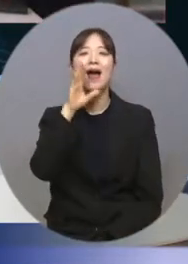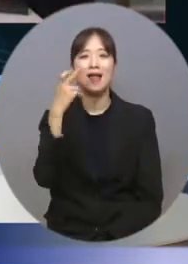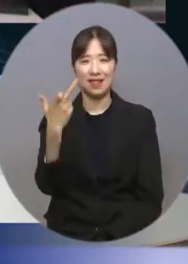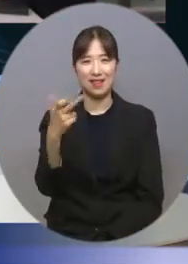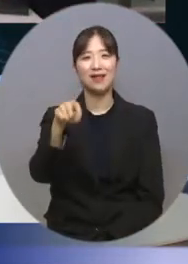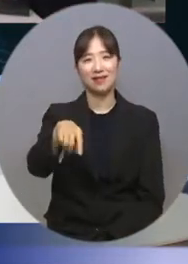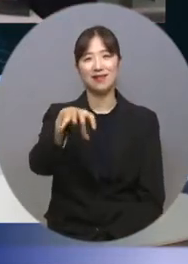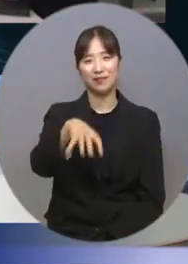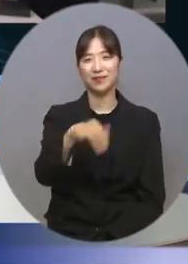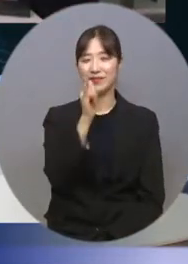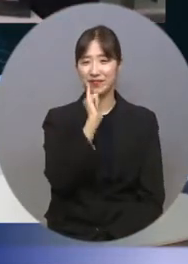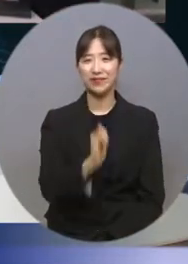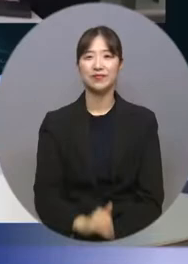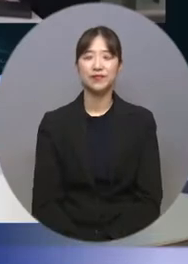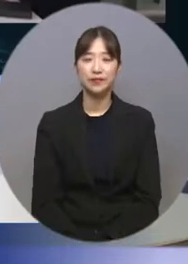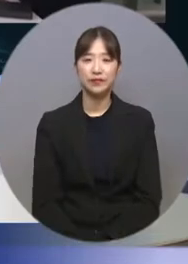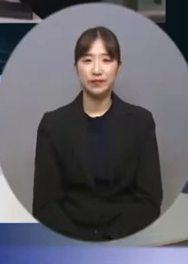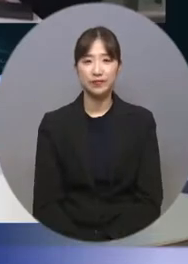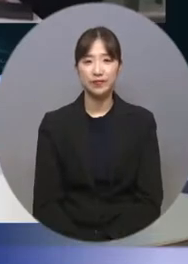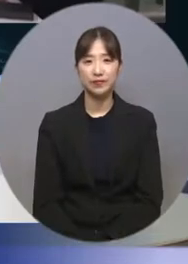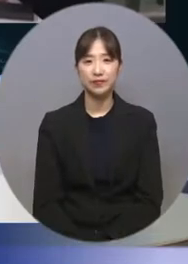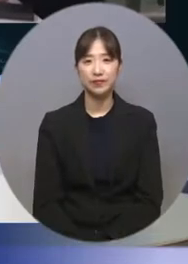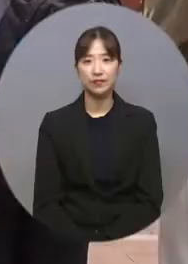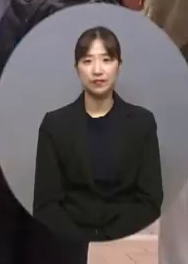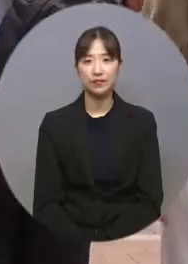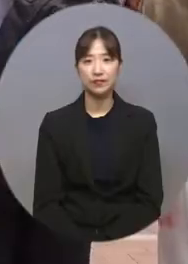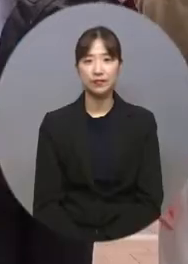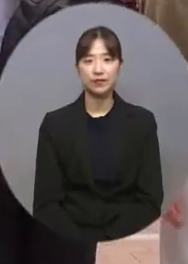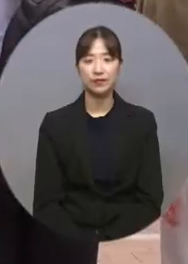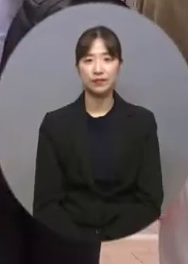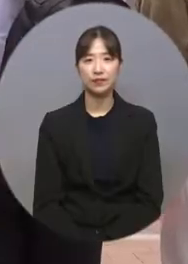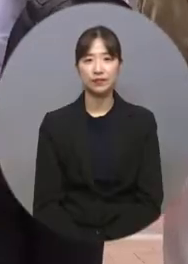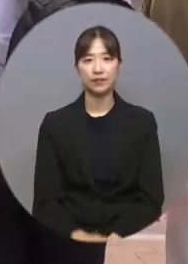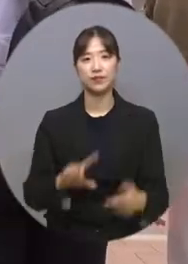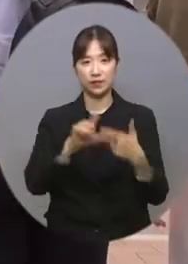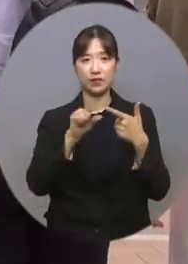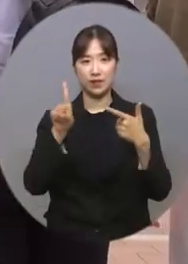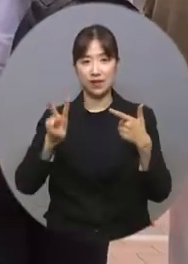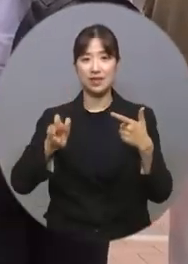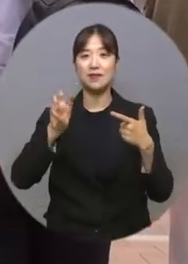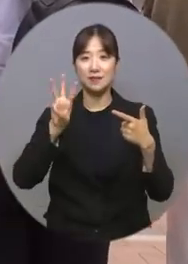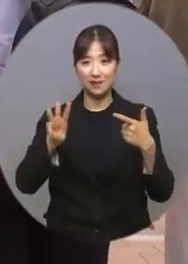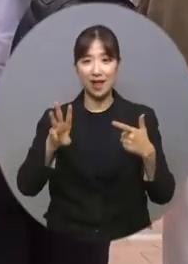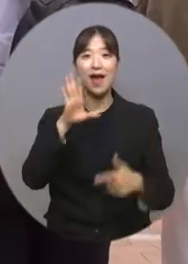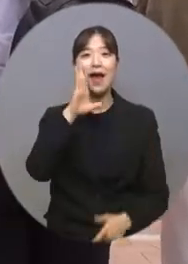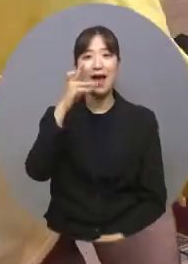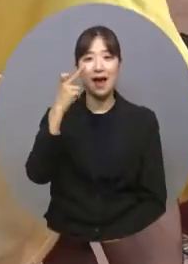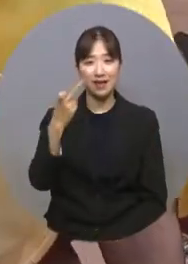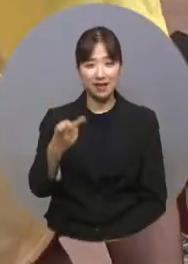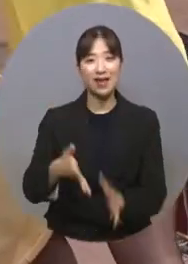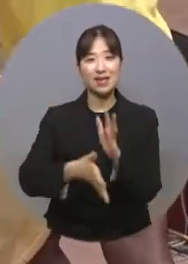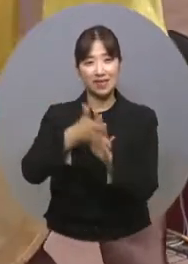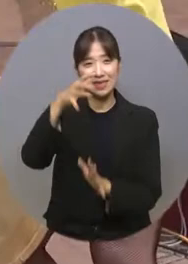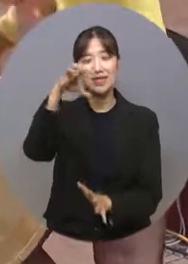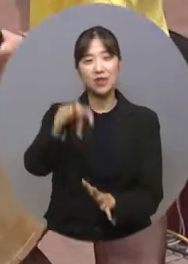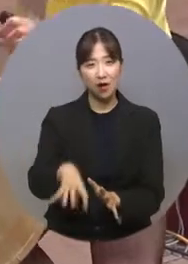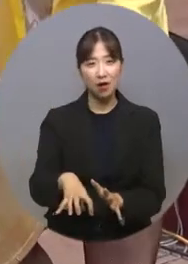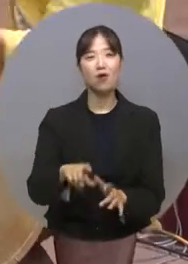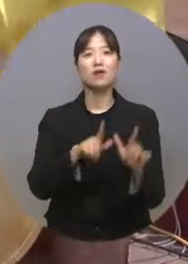열렸습니다. 노혜림 기자가 보도합니다. 지난 24일 아산시 온양온천역 광장에서